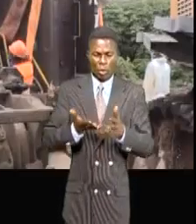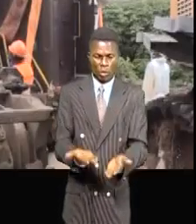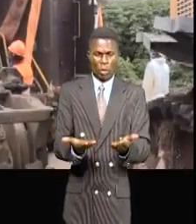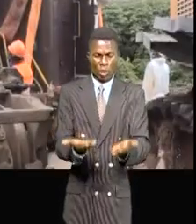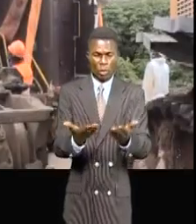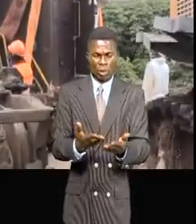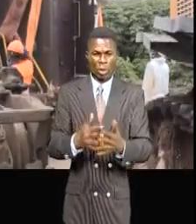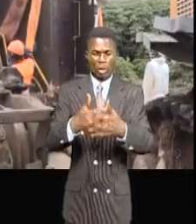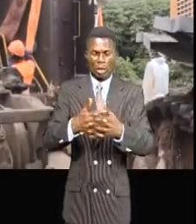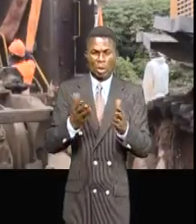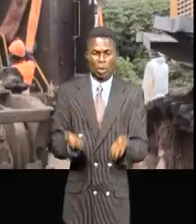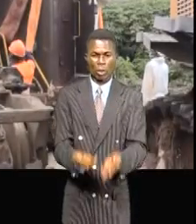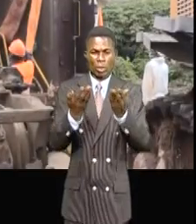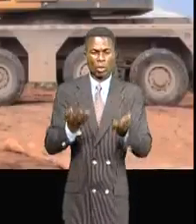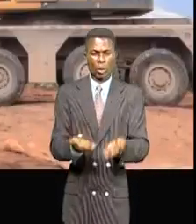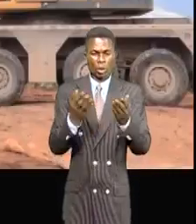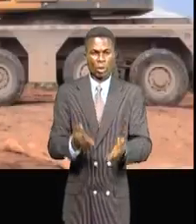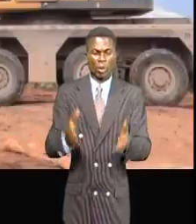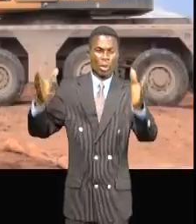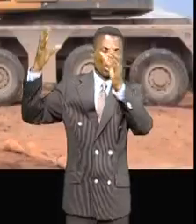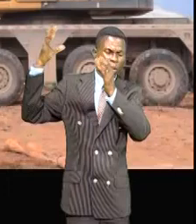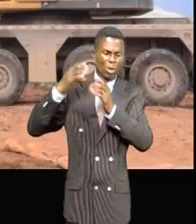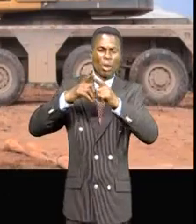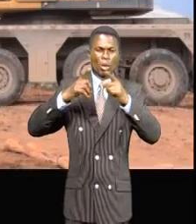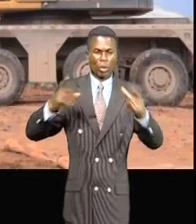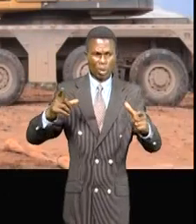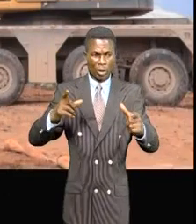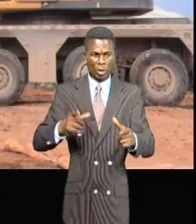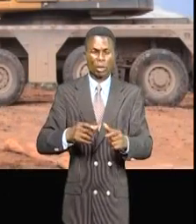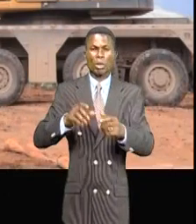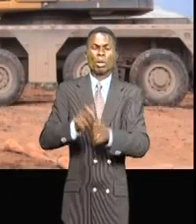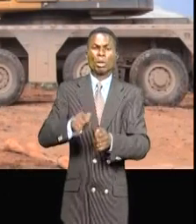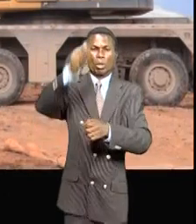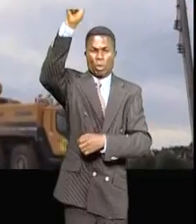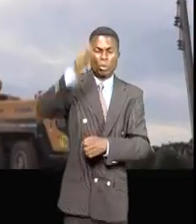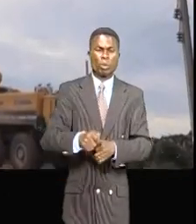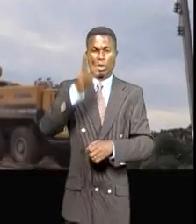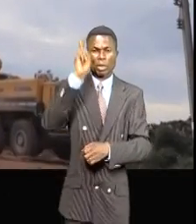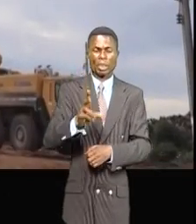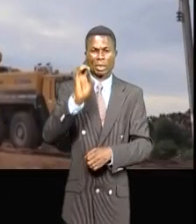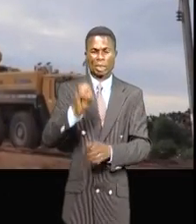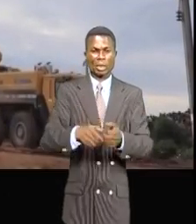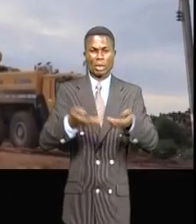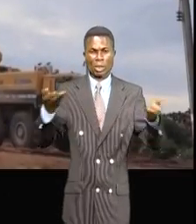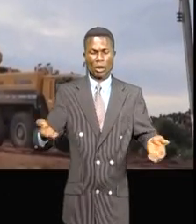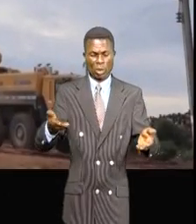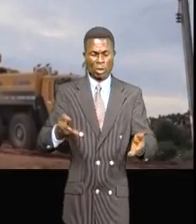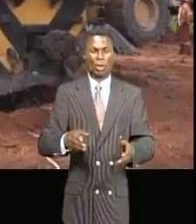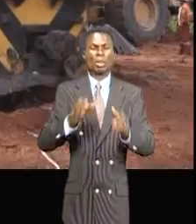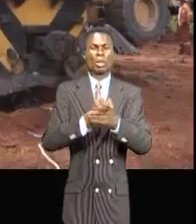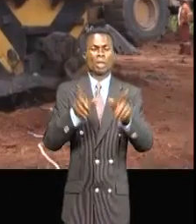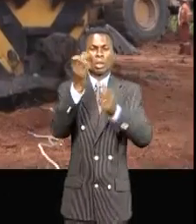une tractopelle, une chargeuse grand format, une grue de 250 tonnes, une porte-char et